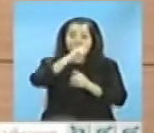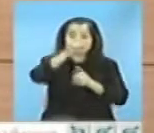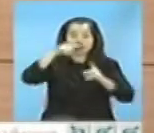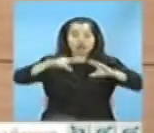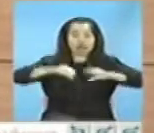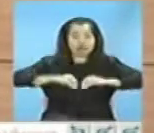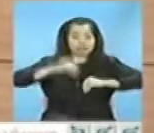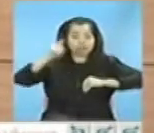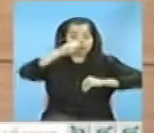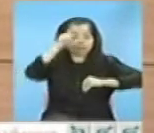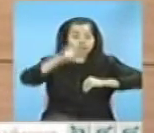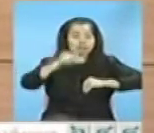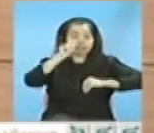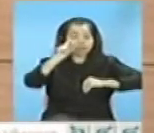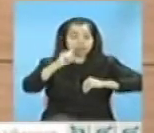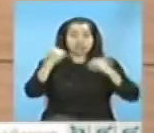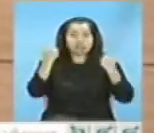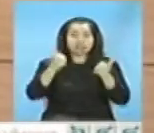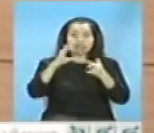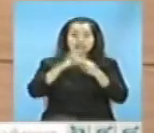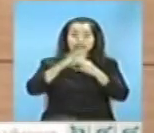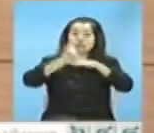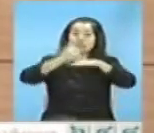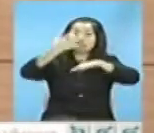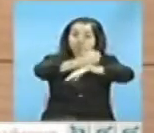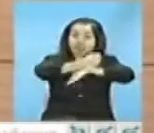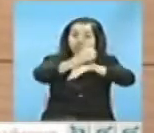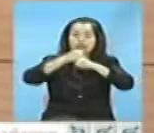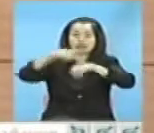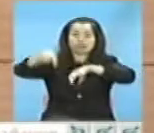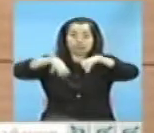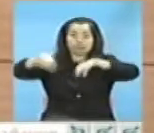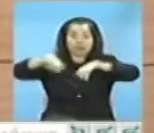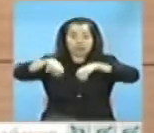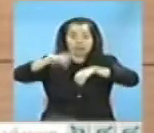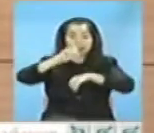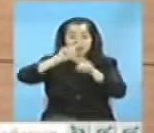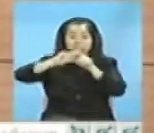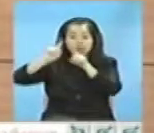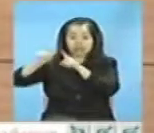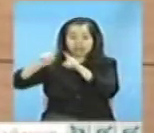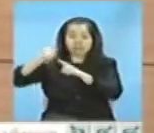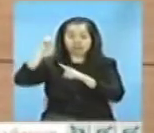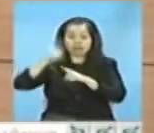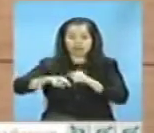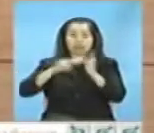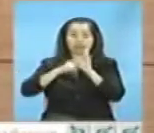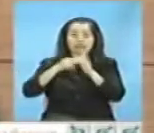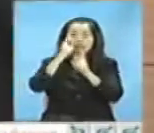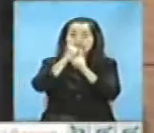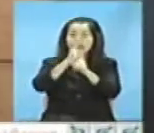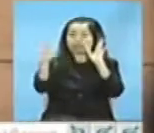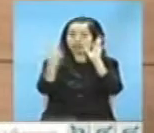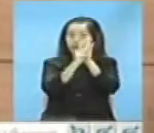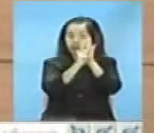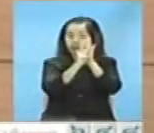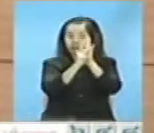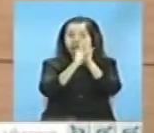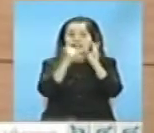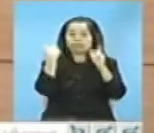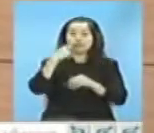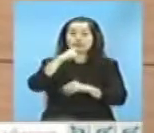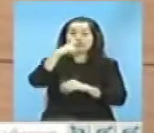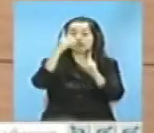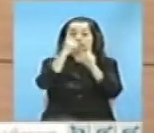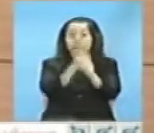รับว่าการเล่นการเมืองหรือการดำเนินบริหารราชการแผ่นดินนั้นจำเป็นจะต้องอาศัยกฎกติกาที่มีอยู่แล้